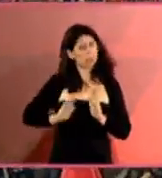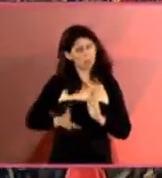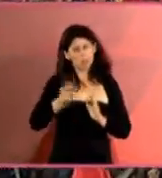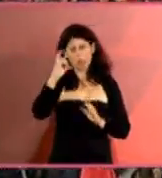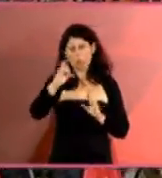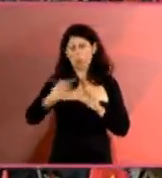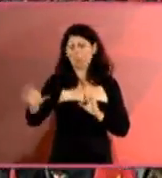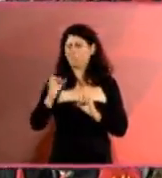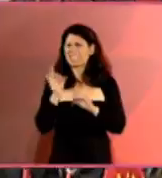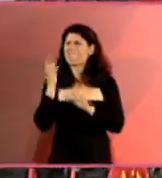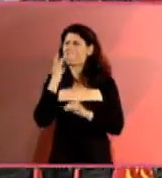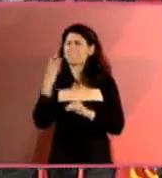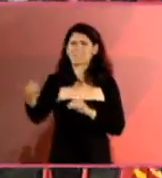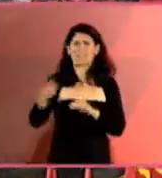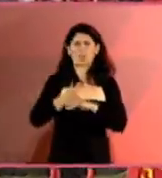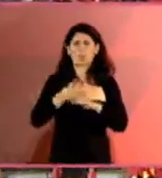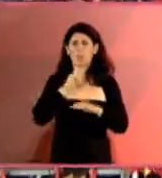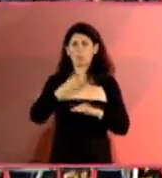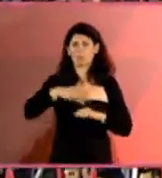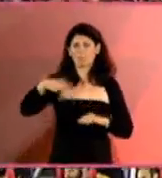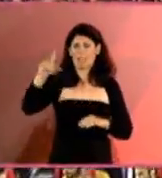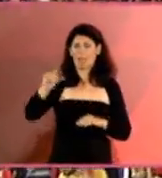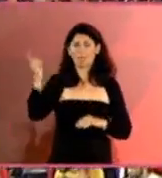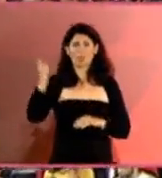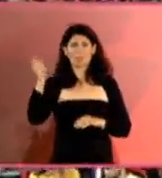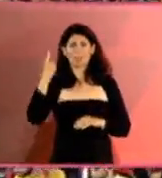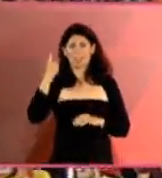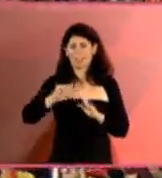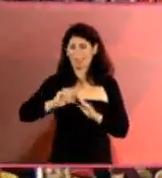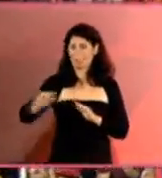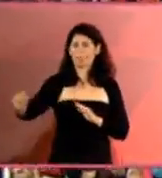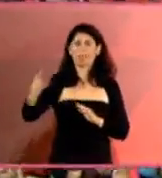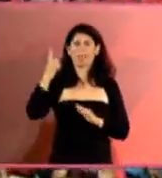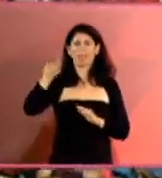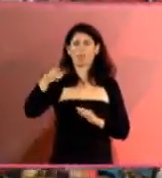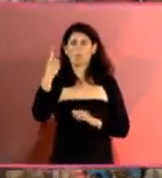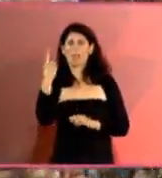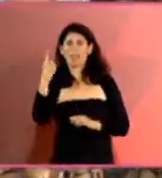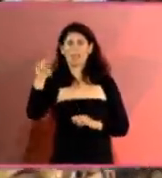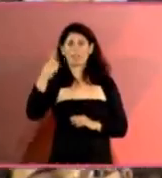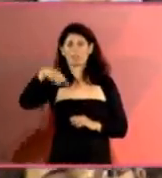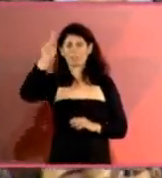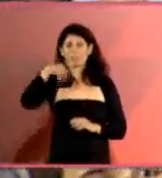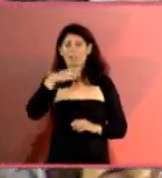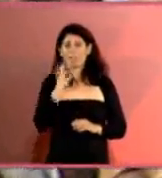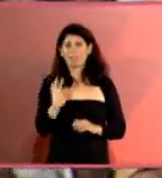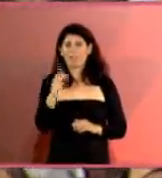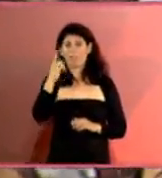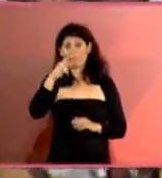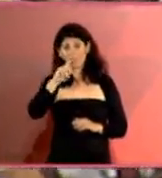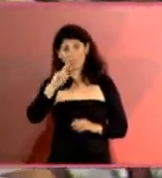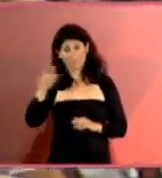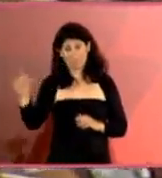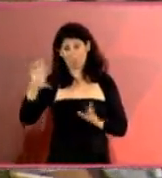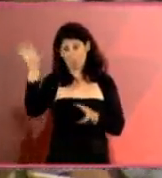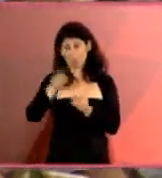ξεροκόμματο. Όπως ο ΣΥΡΙΖΑ πέταξε στους χαμηλοσυνταξιούχους 1,1 ευρώ την ημέρα, δηλαδή ένα δισεκατομμύριο